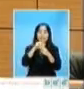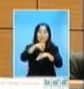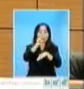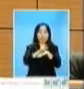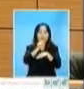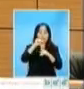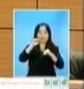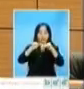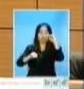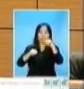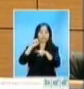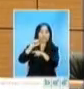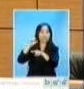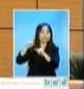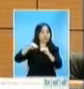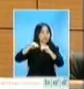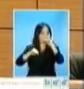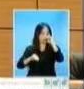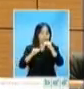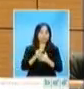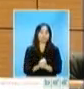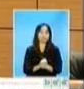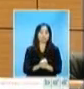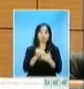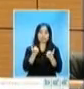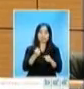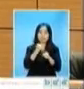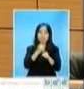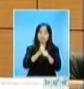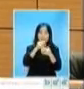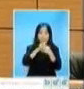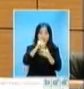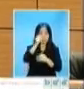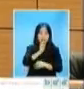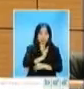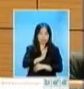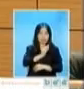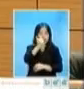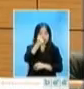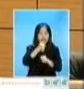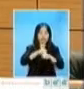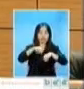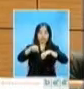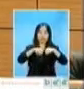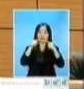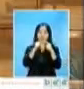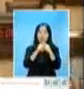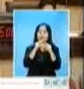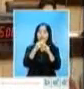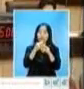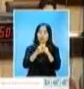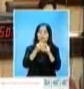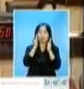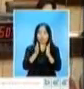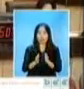าชิกทั่วไปมากมายเลยครับไม่งั้นท่านไม่สามารถเป็นคนกลางที่จะทำหน้าที่ในการถอดถอนบุค